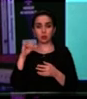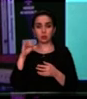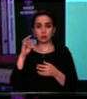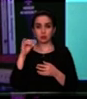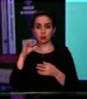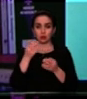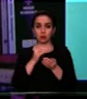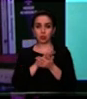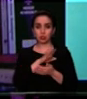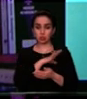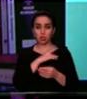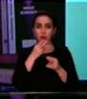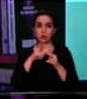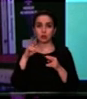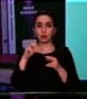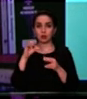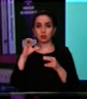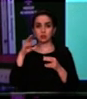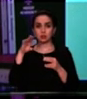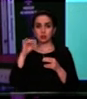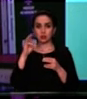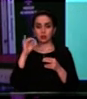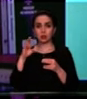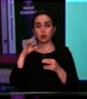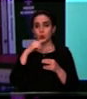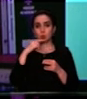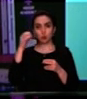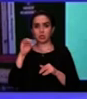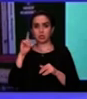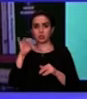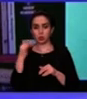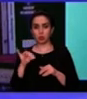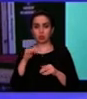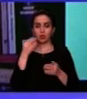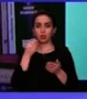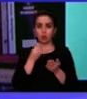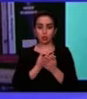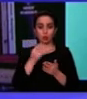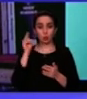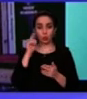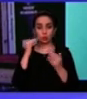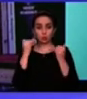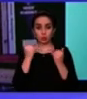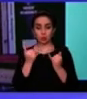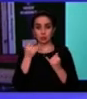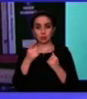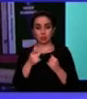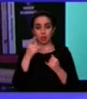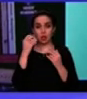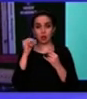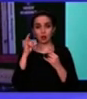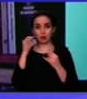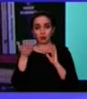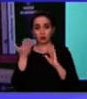misolida tanishgansiz. Lansitnikni rus olimi Kovalevskiy o'rgangan. Aziz o'quvchilar, bugun siz arxiv